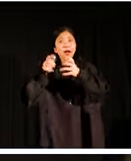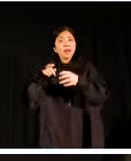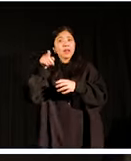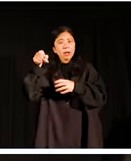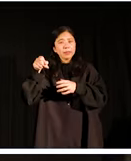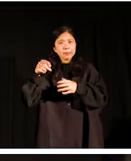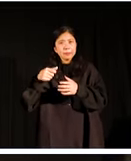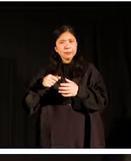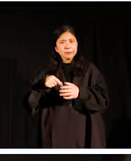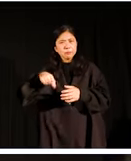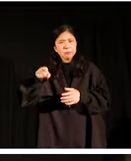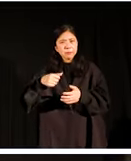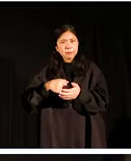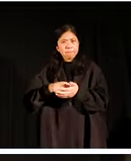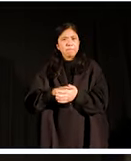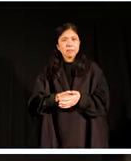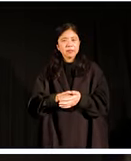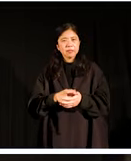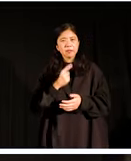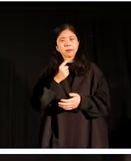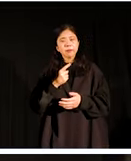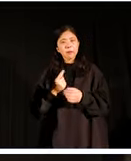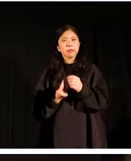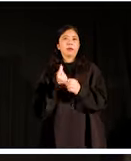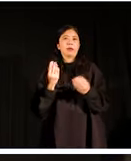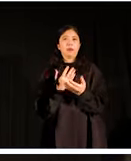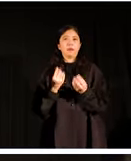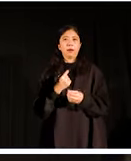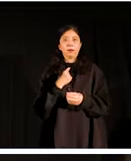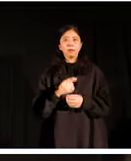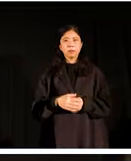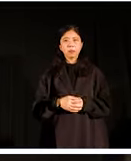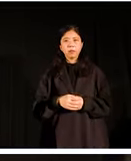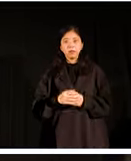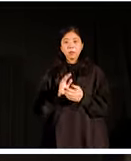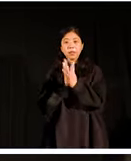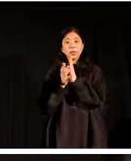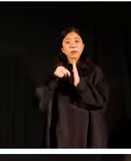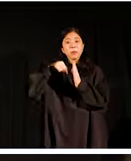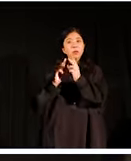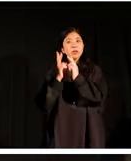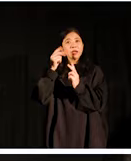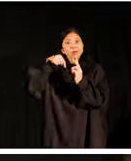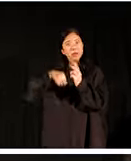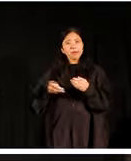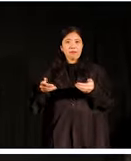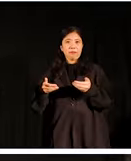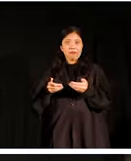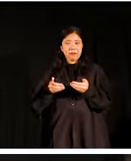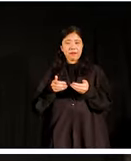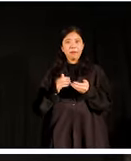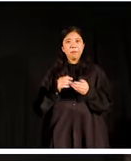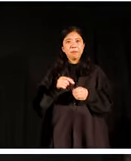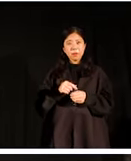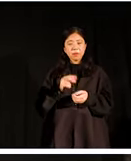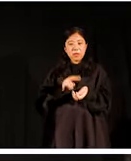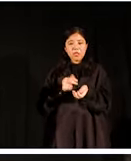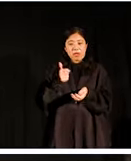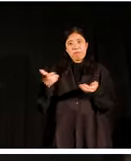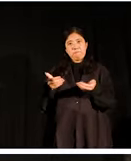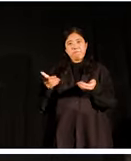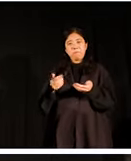決断したっていうのは本当に大きいきっかけだったなと思いますあの私ずっと県内で働いていてま県立病院のドクターだったの